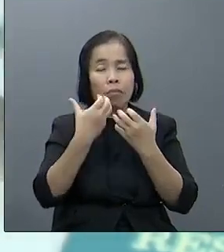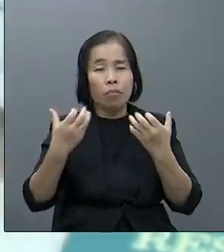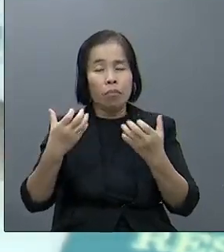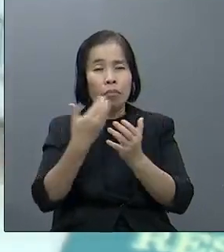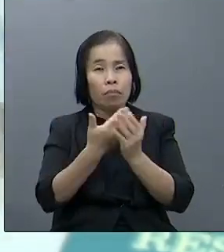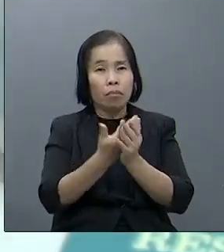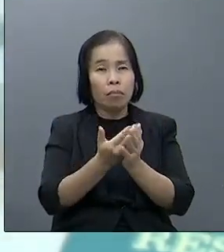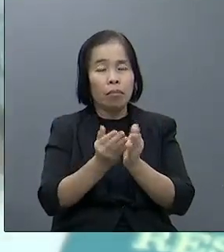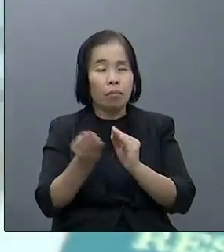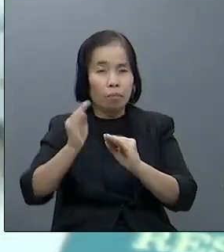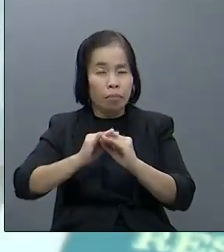ด้วยเหมือนกันค่ะ